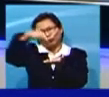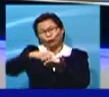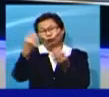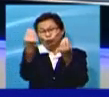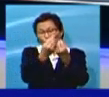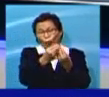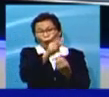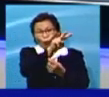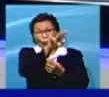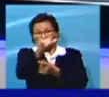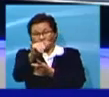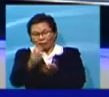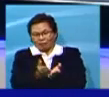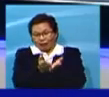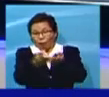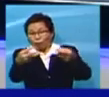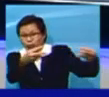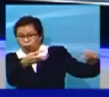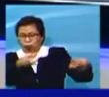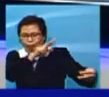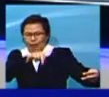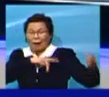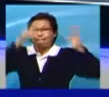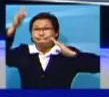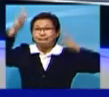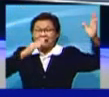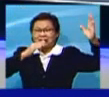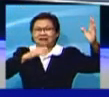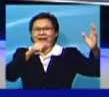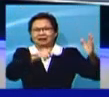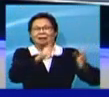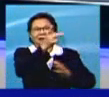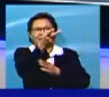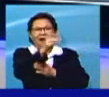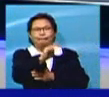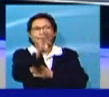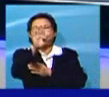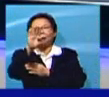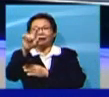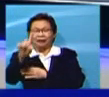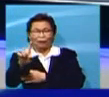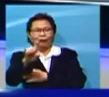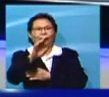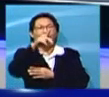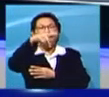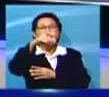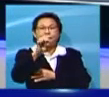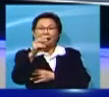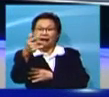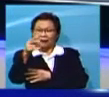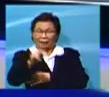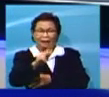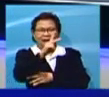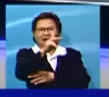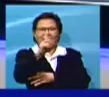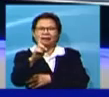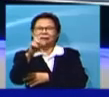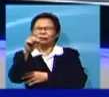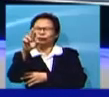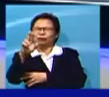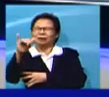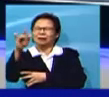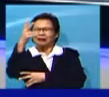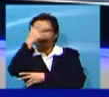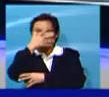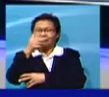jumlah itu, 26 adalah kapal perang milik Malaysia, antaranya KM Bagan Datuk, KM Pekan, KD Sri Indra Sakti